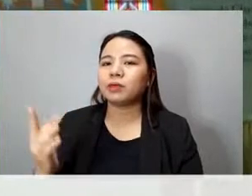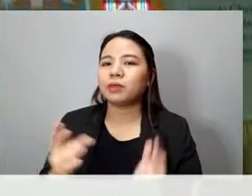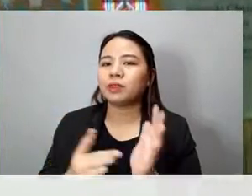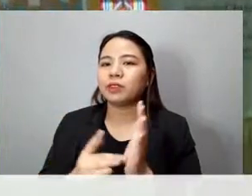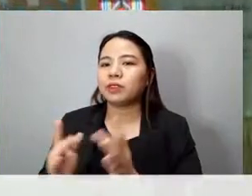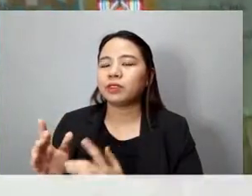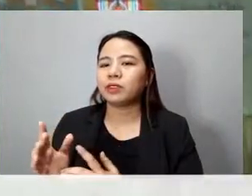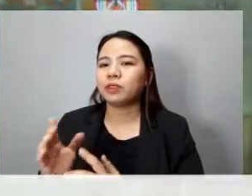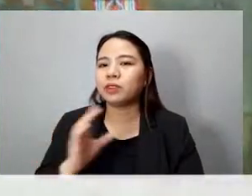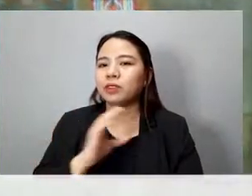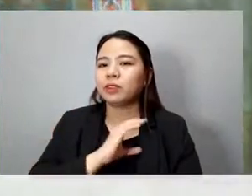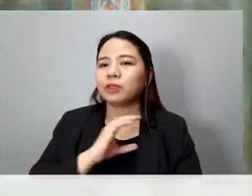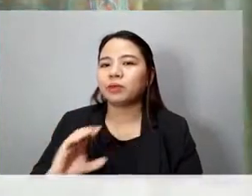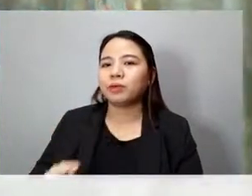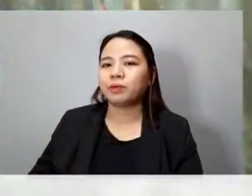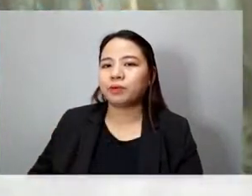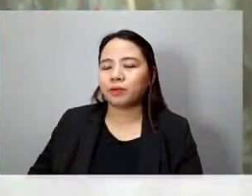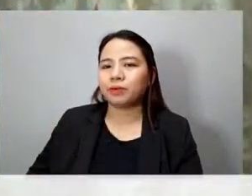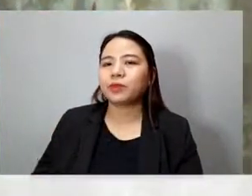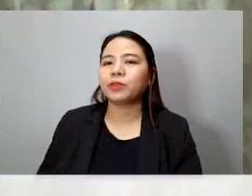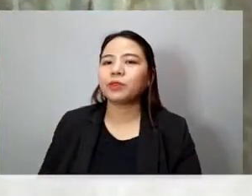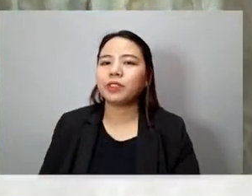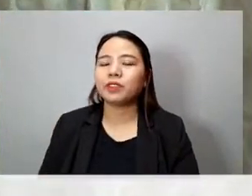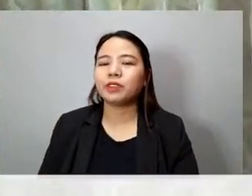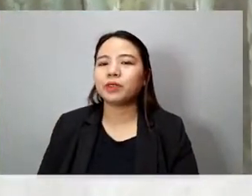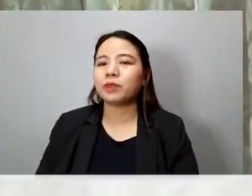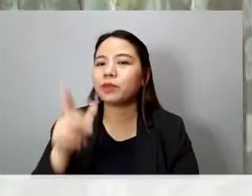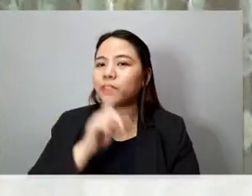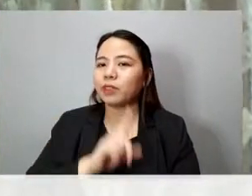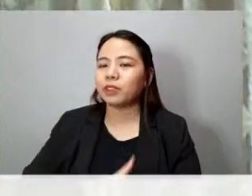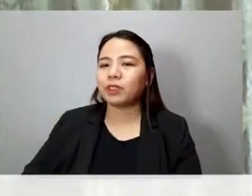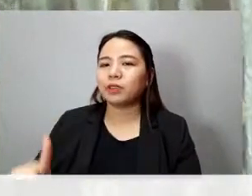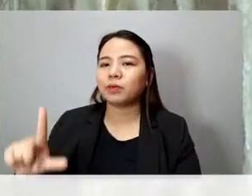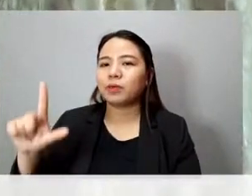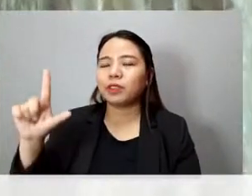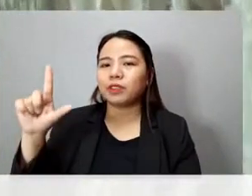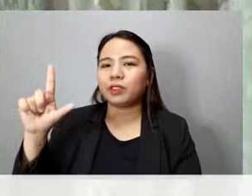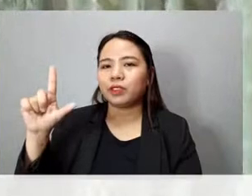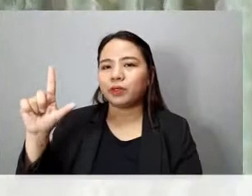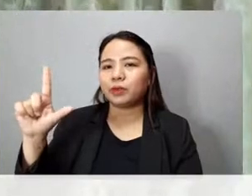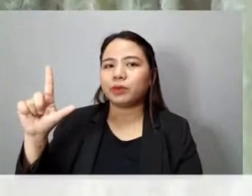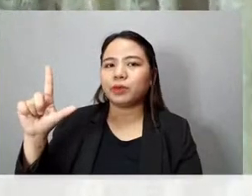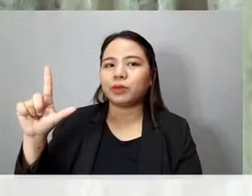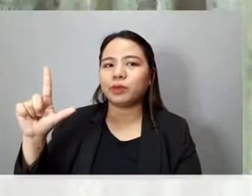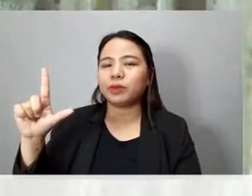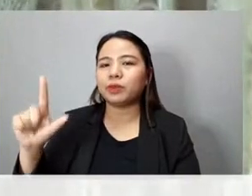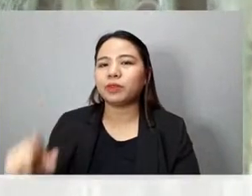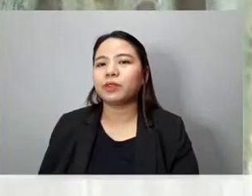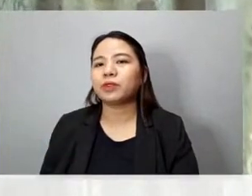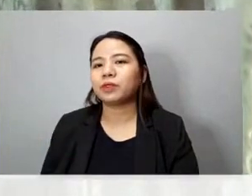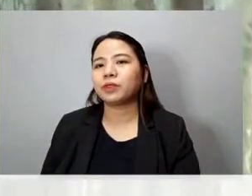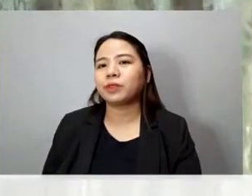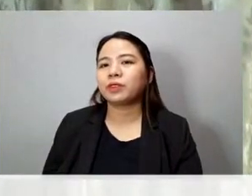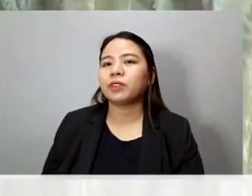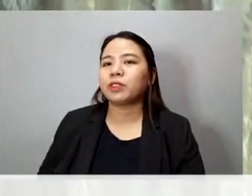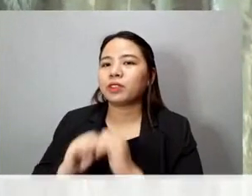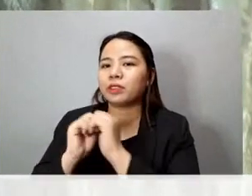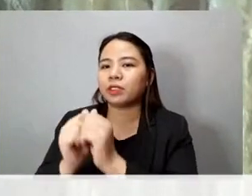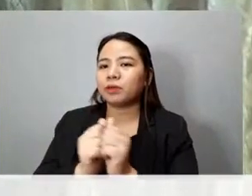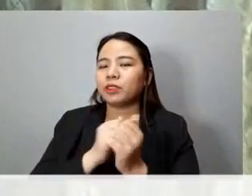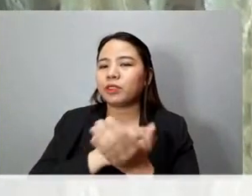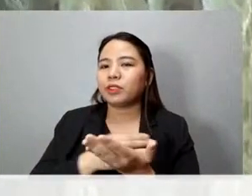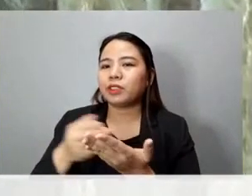kataasan. Ikaw lamang, O Jesucristo, ang Panginoon,